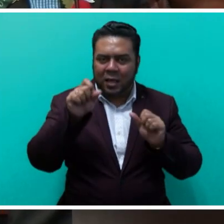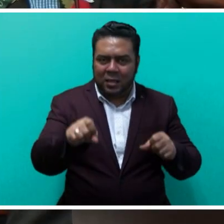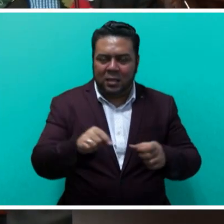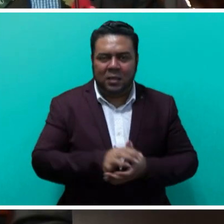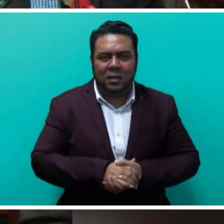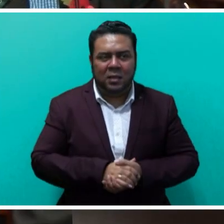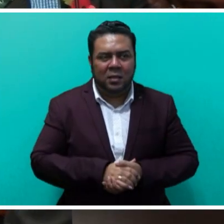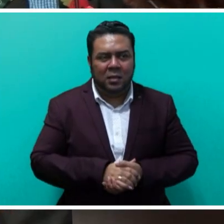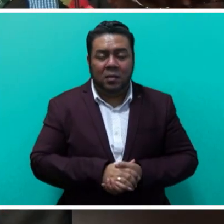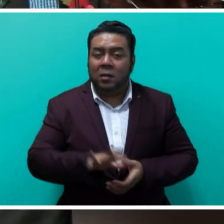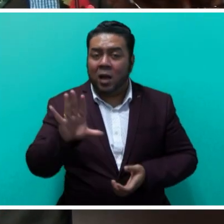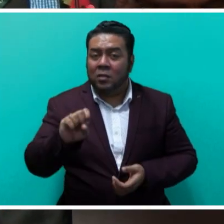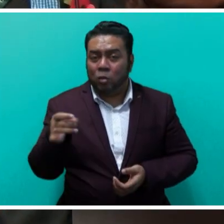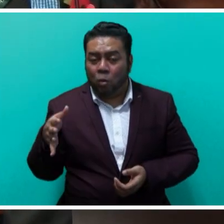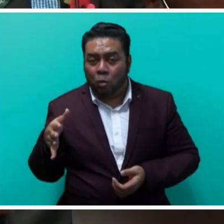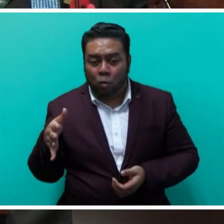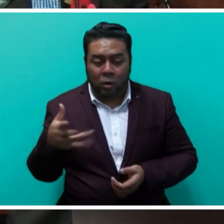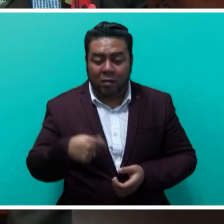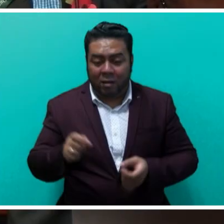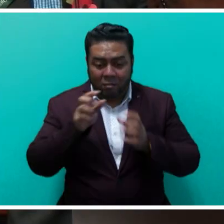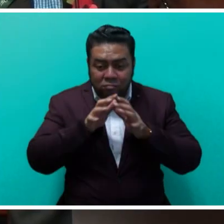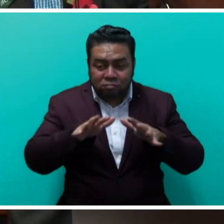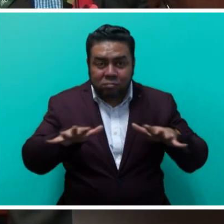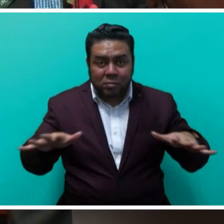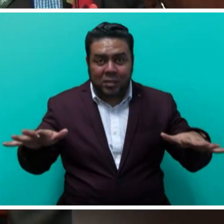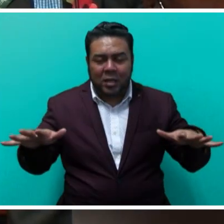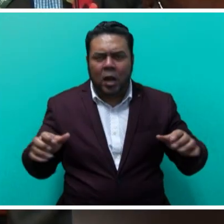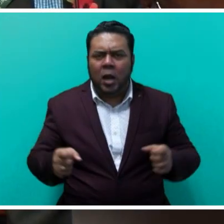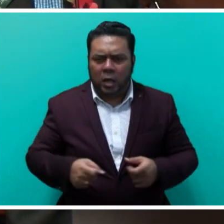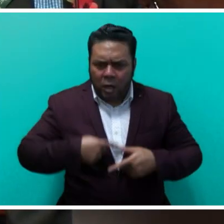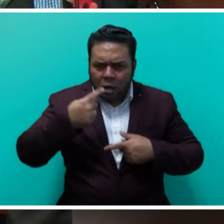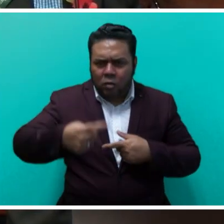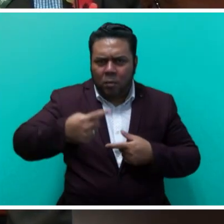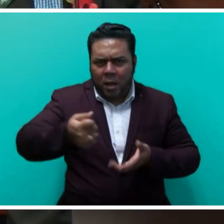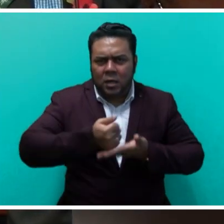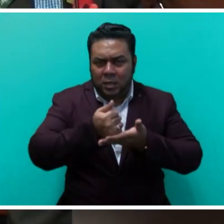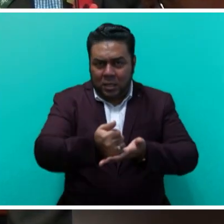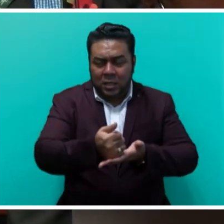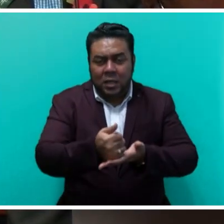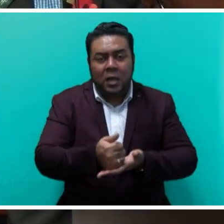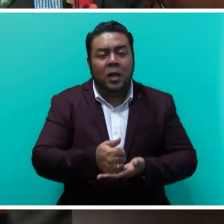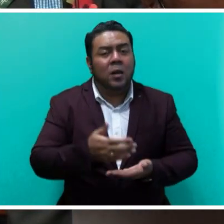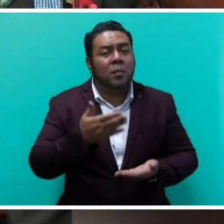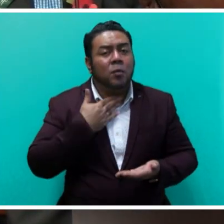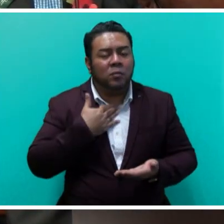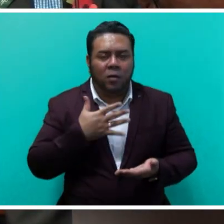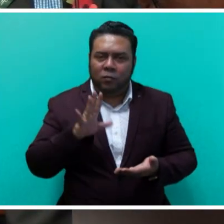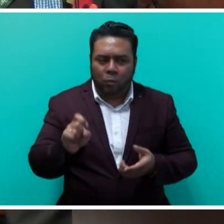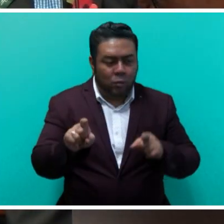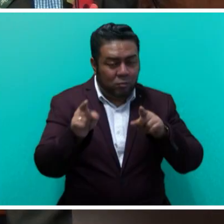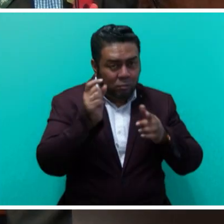kaso na kena vanga rambe lebu taki se tomani na bosa mai na kena kandina